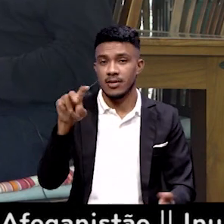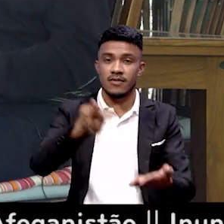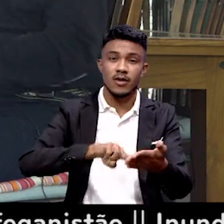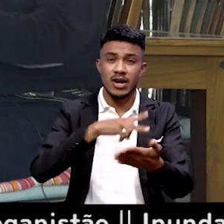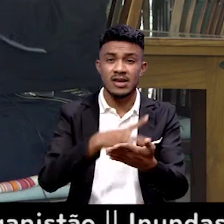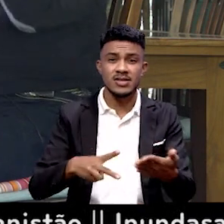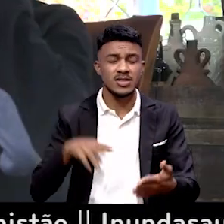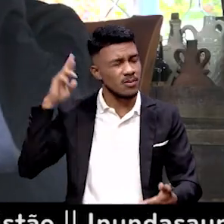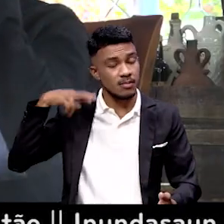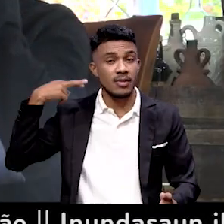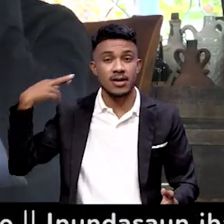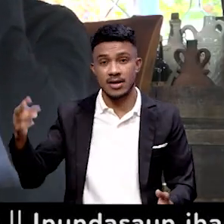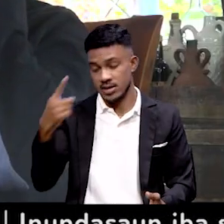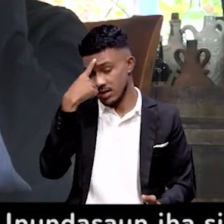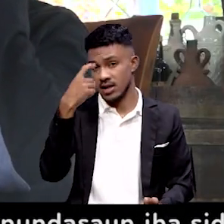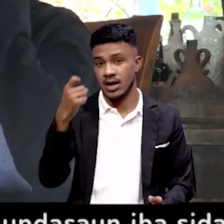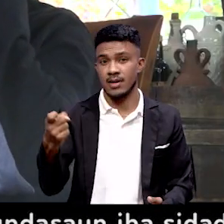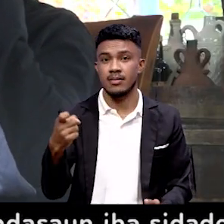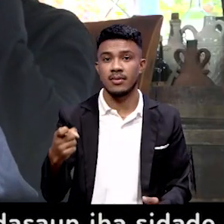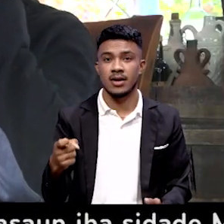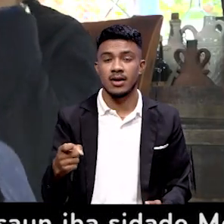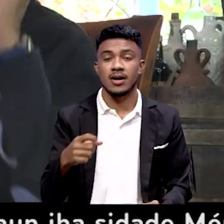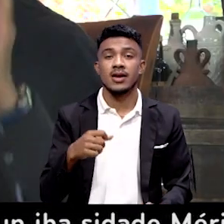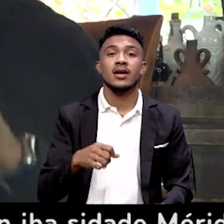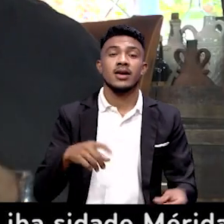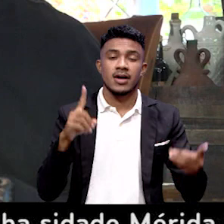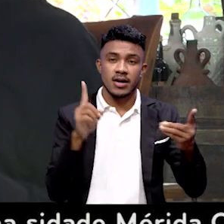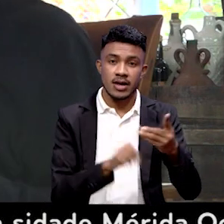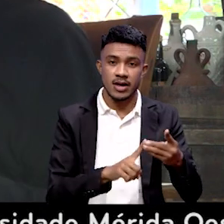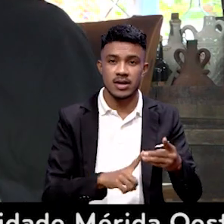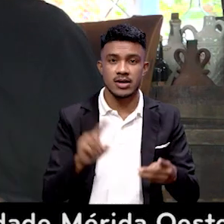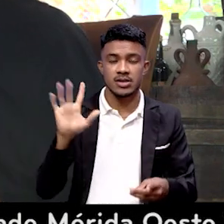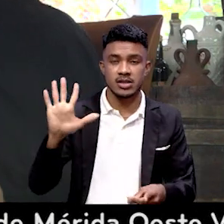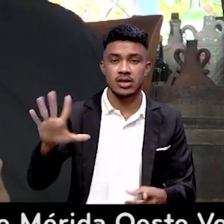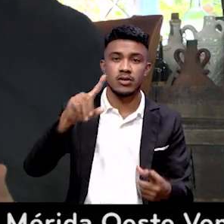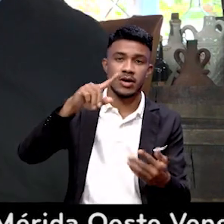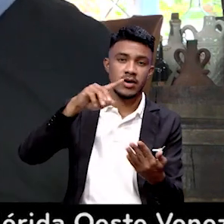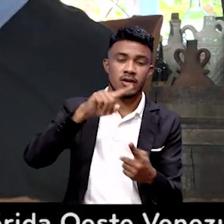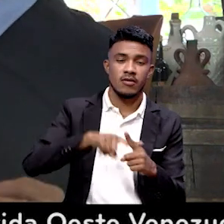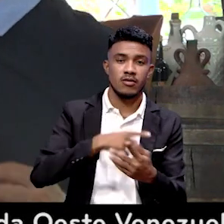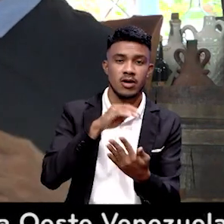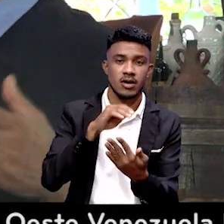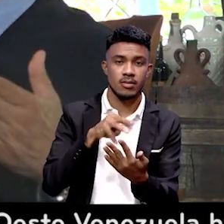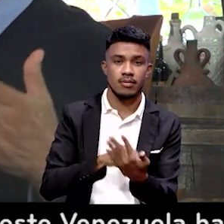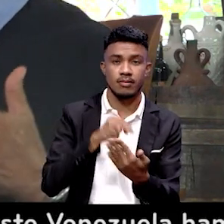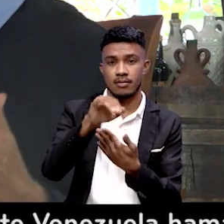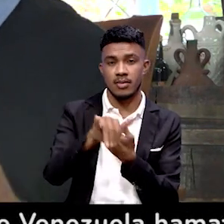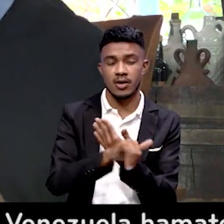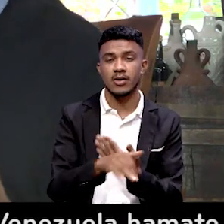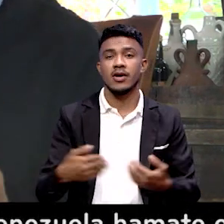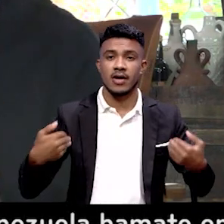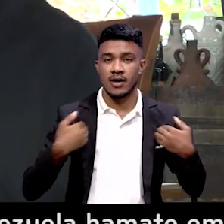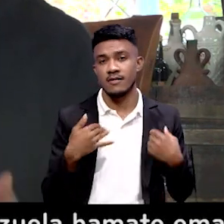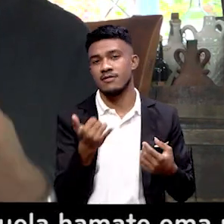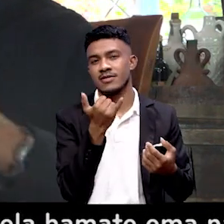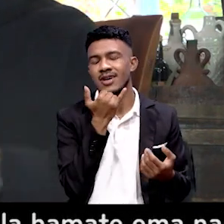caso tamba corto 5 de maio ia falhanço balu falhança que é normal